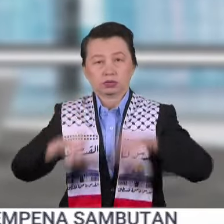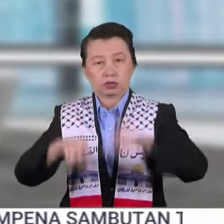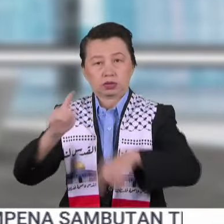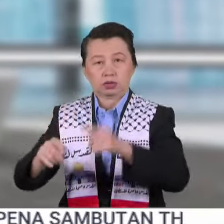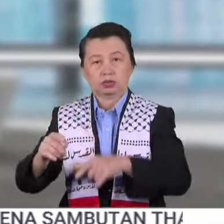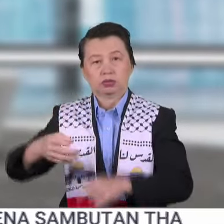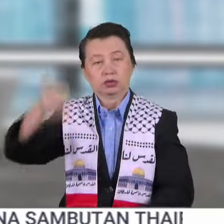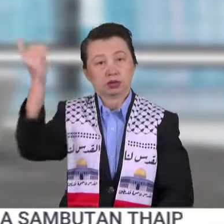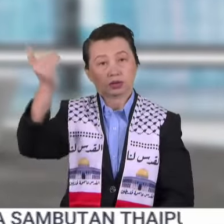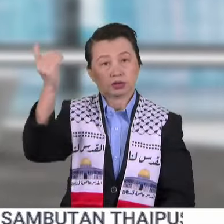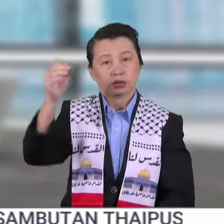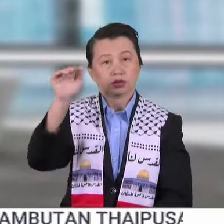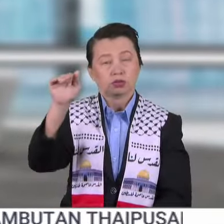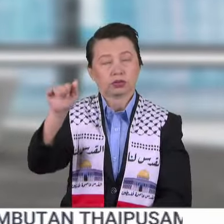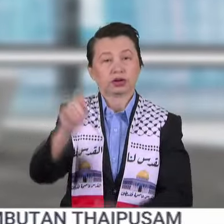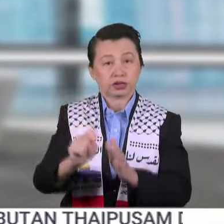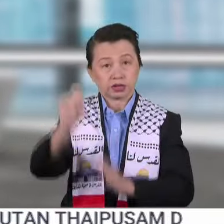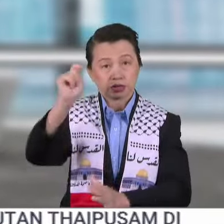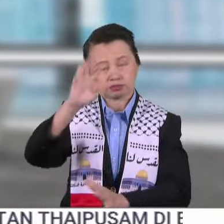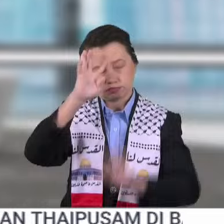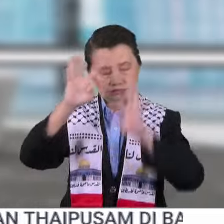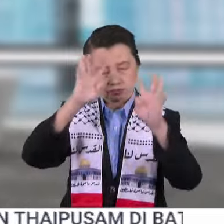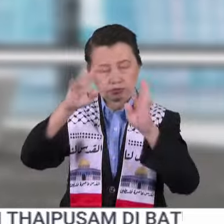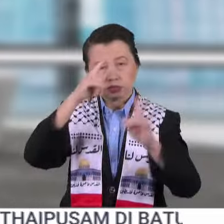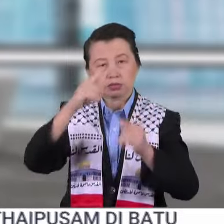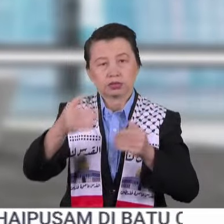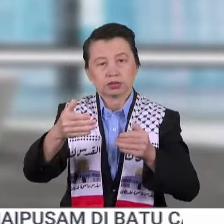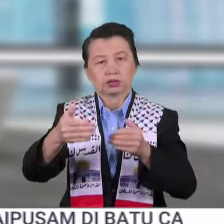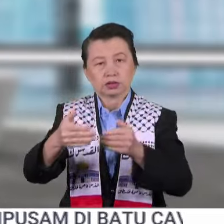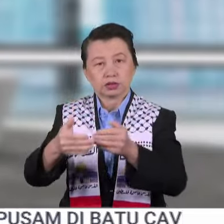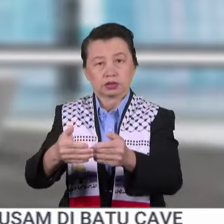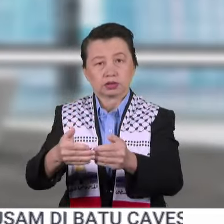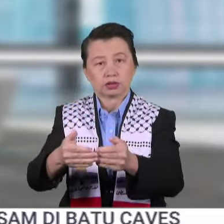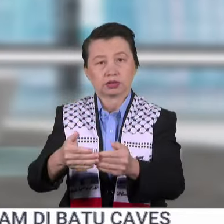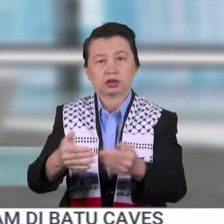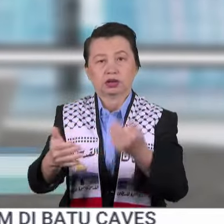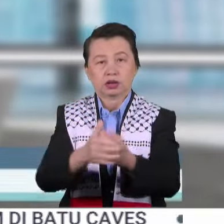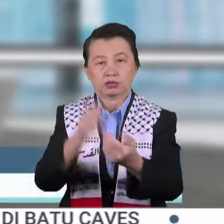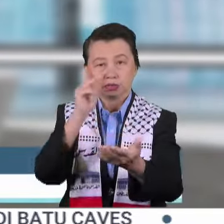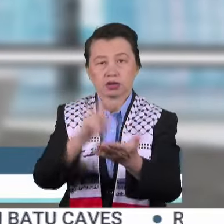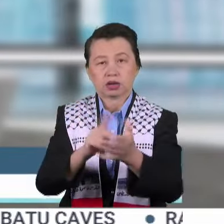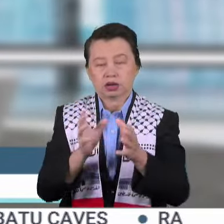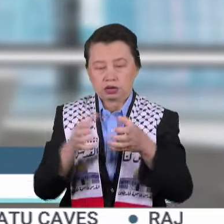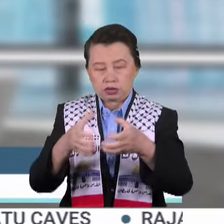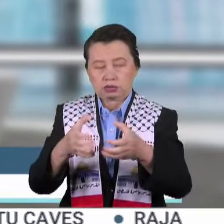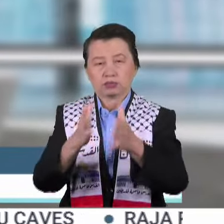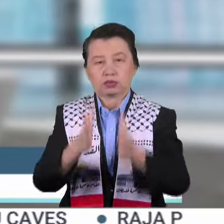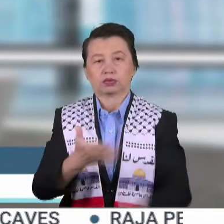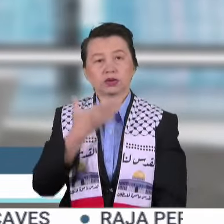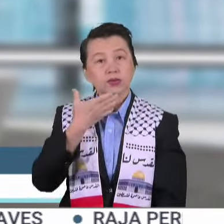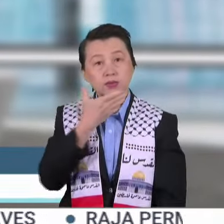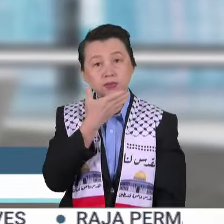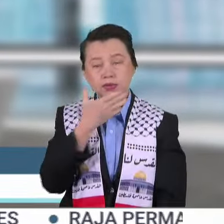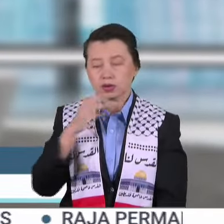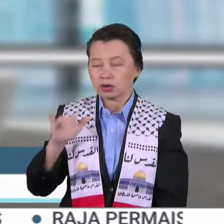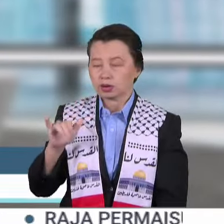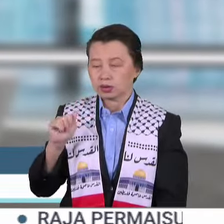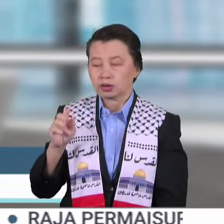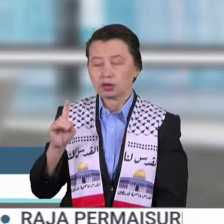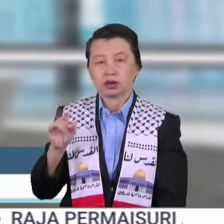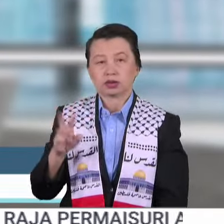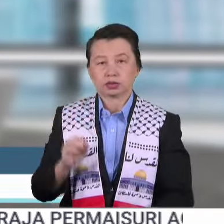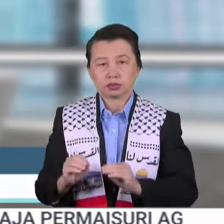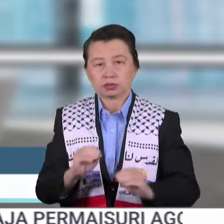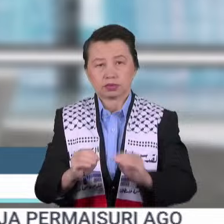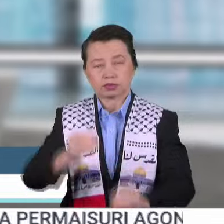pelbagai usaha dakwah berimpak tinggi dan kreatif untuk pendekatan strategik sehingga dikenali kelompok orang muda. Usaha Yadim sebagai